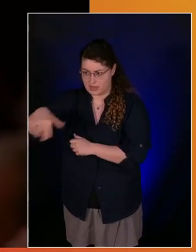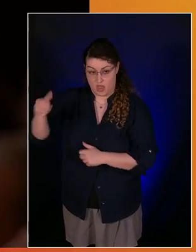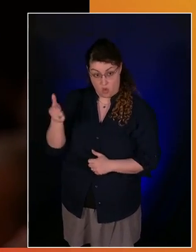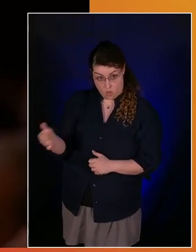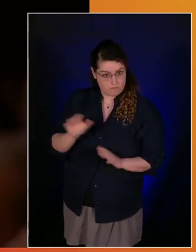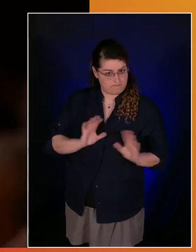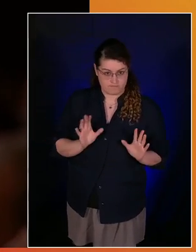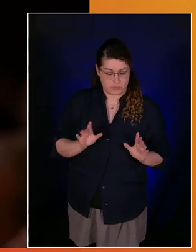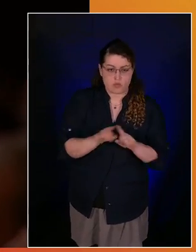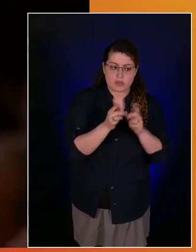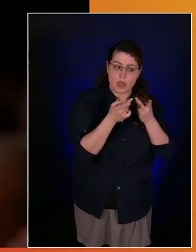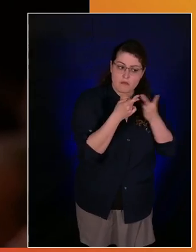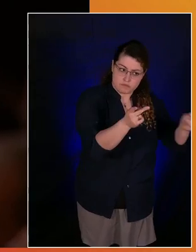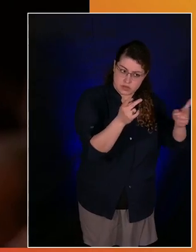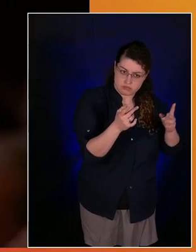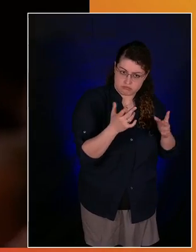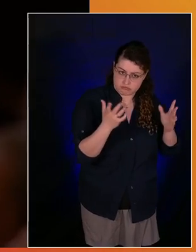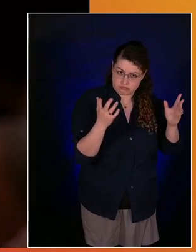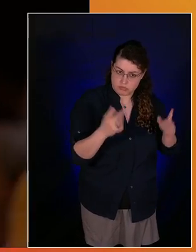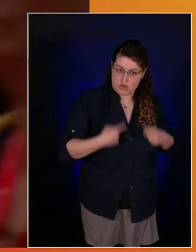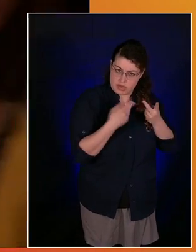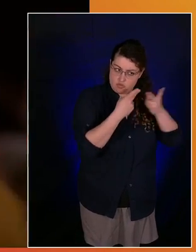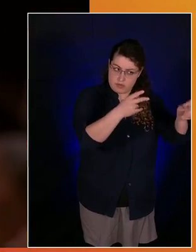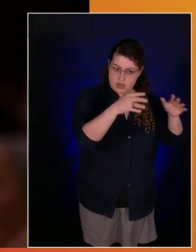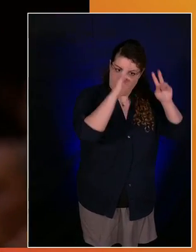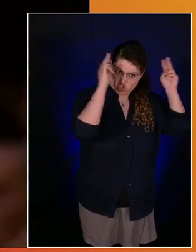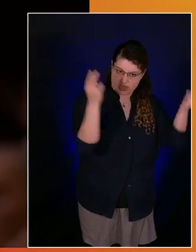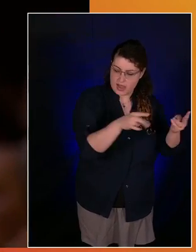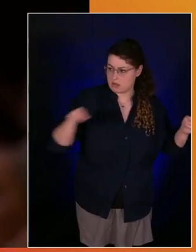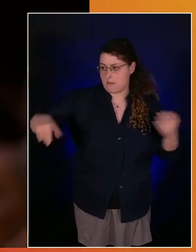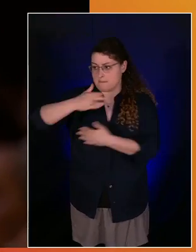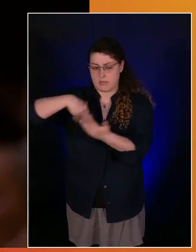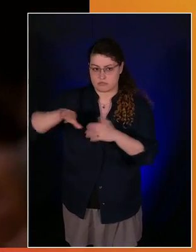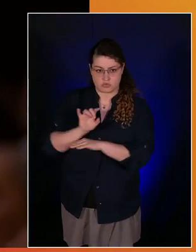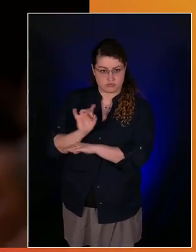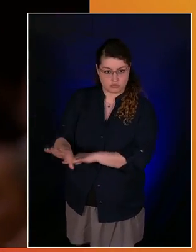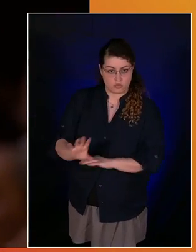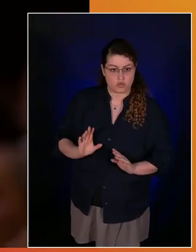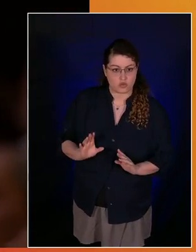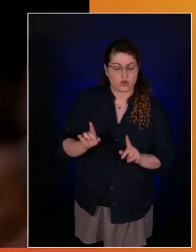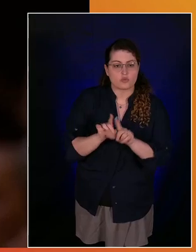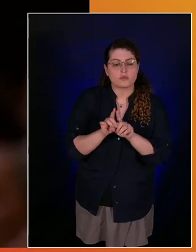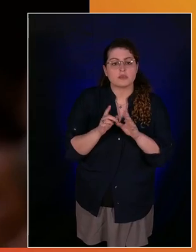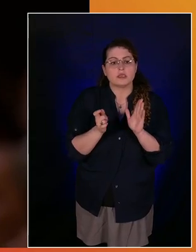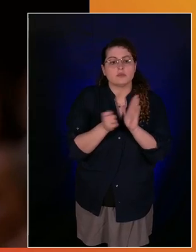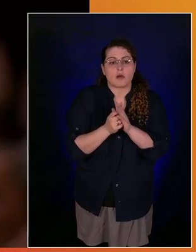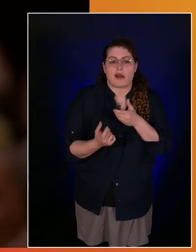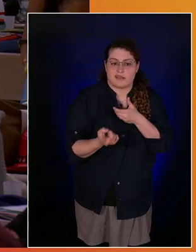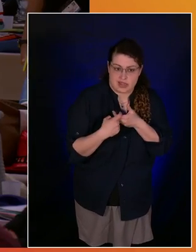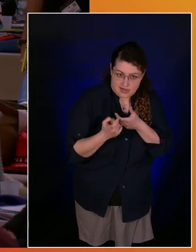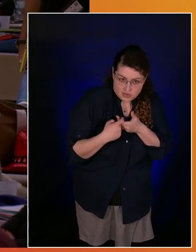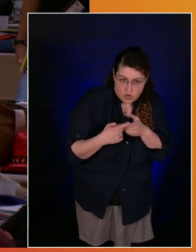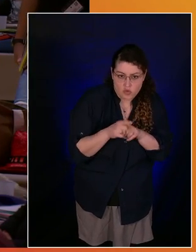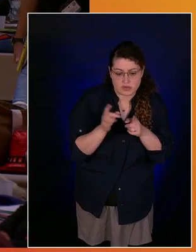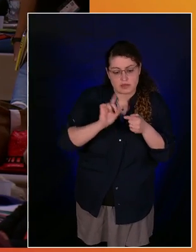aussi dans la vie publique en général une vie vigilance accrue lors de la syndicalisation et lors des ventes de